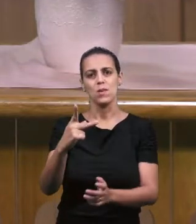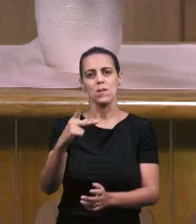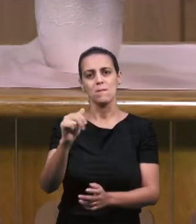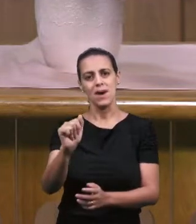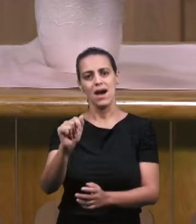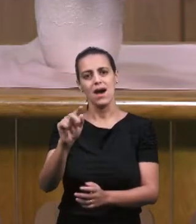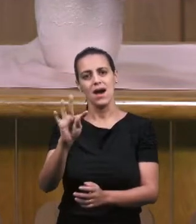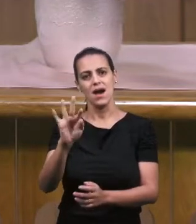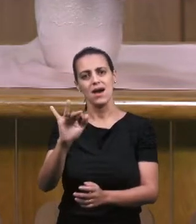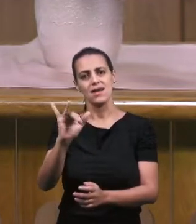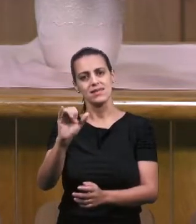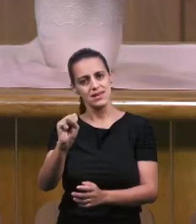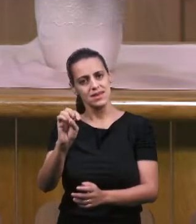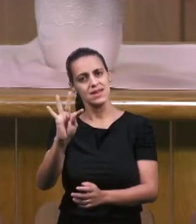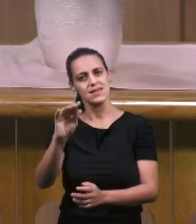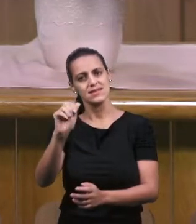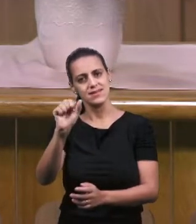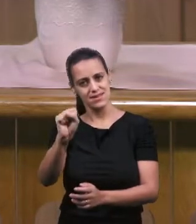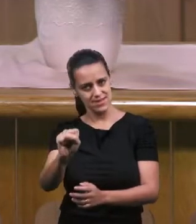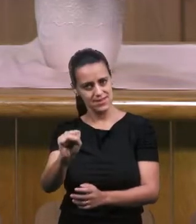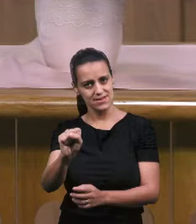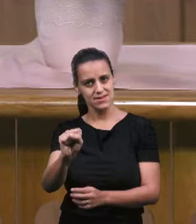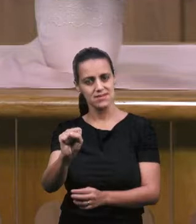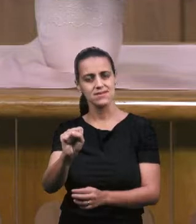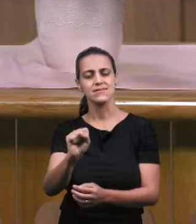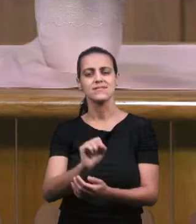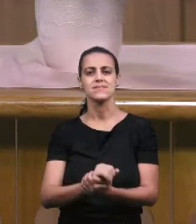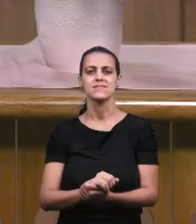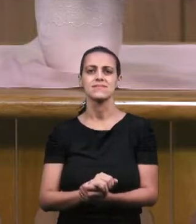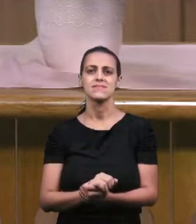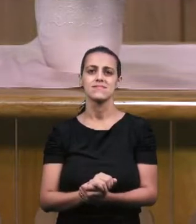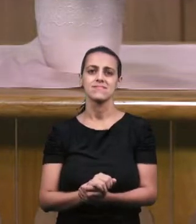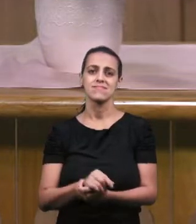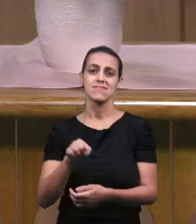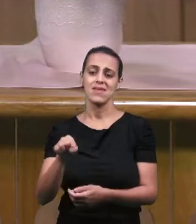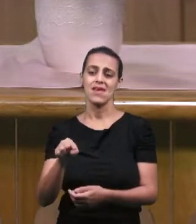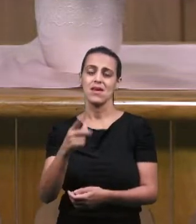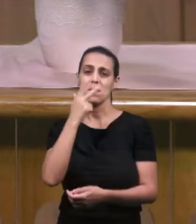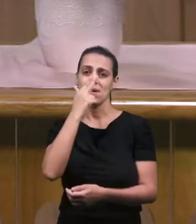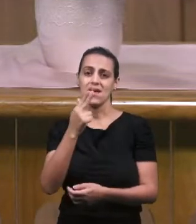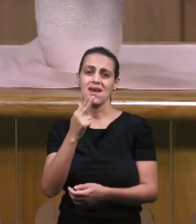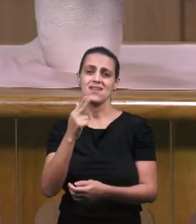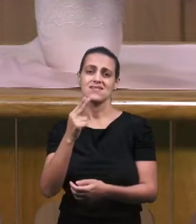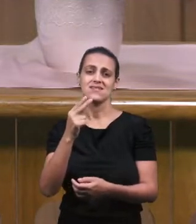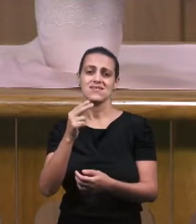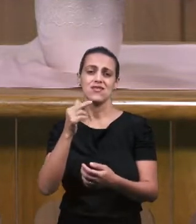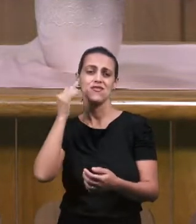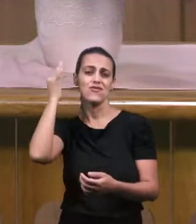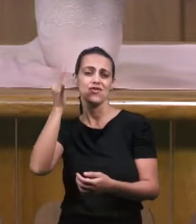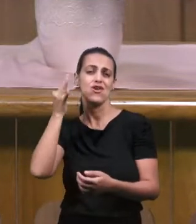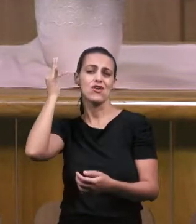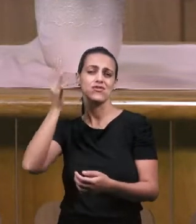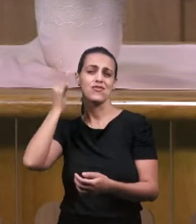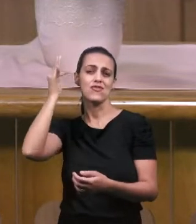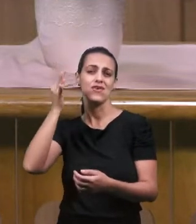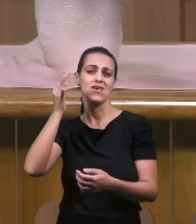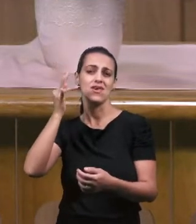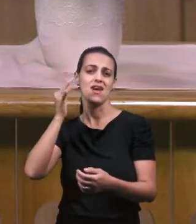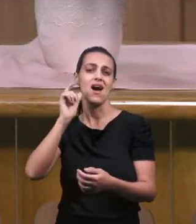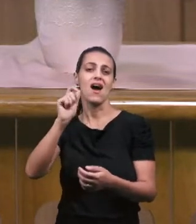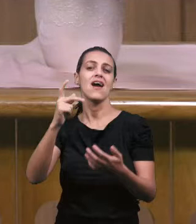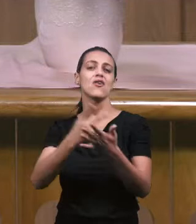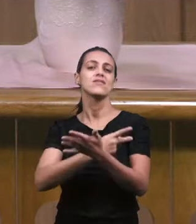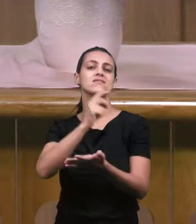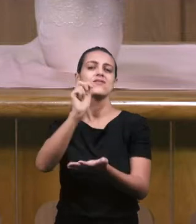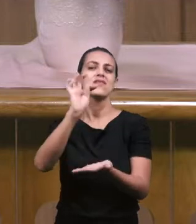patristes, ils se sont chargés de dicter des philosophies